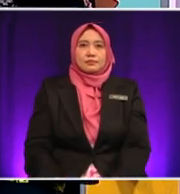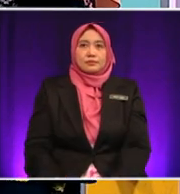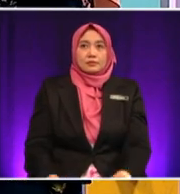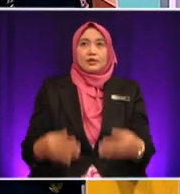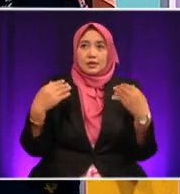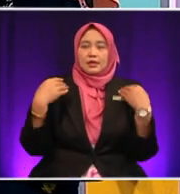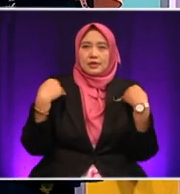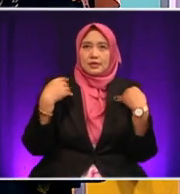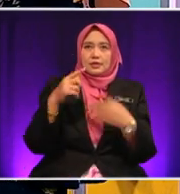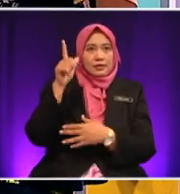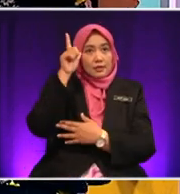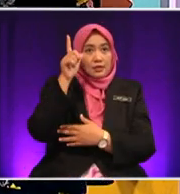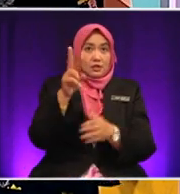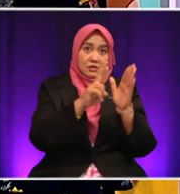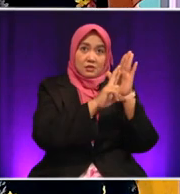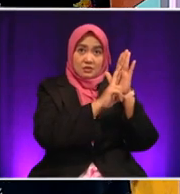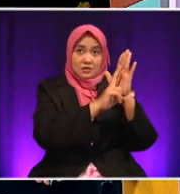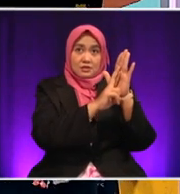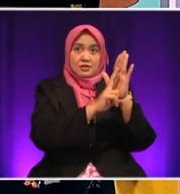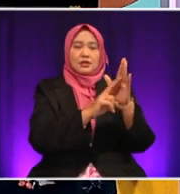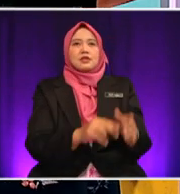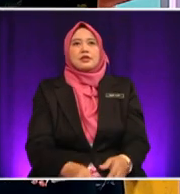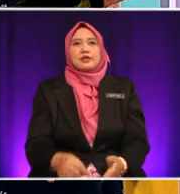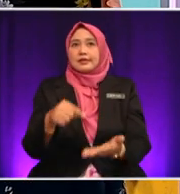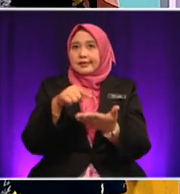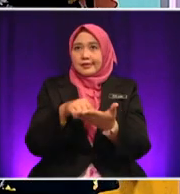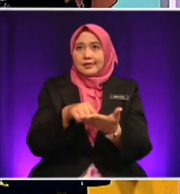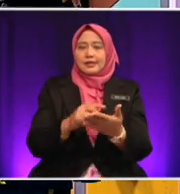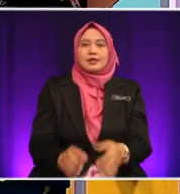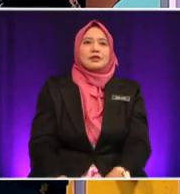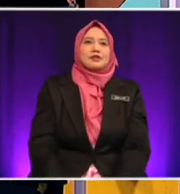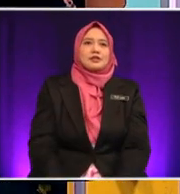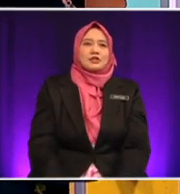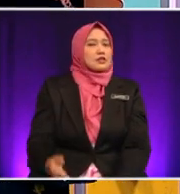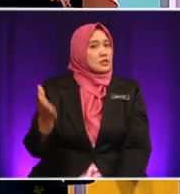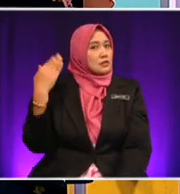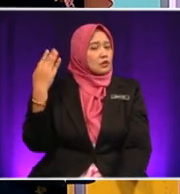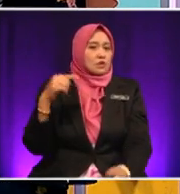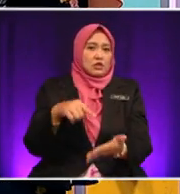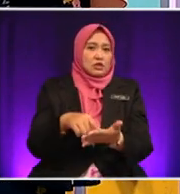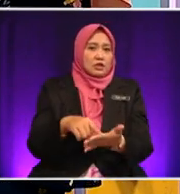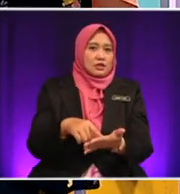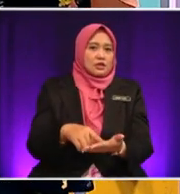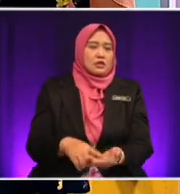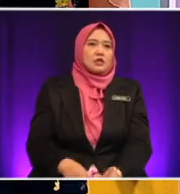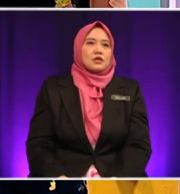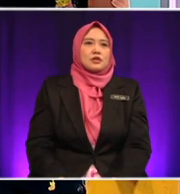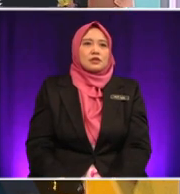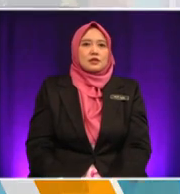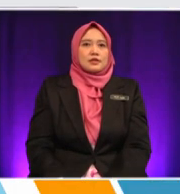Raja ini dia banyak Raja Hai untuk tajuk ini banyak Raja pendak tengok ke Ki ada HAM apa ya